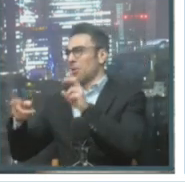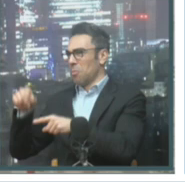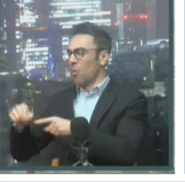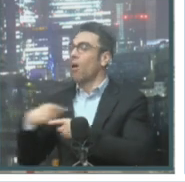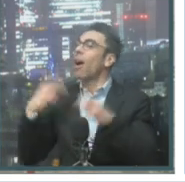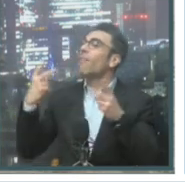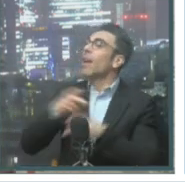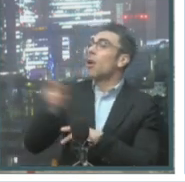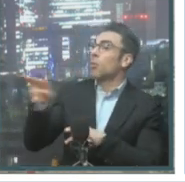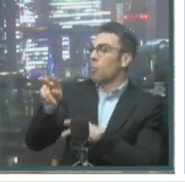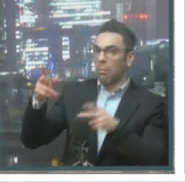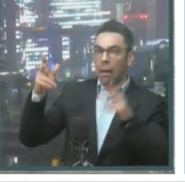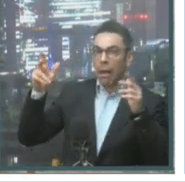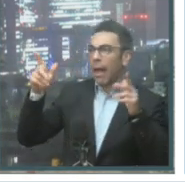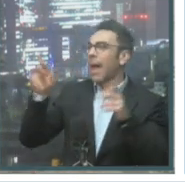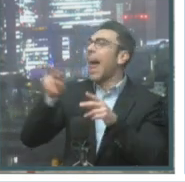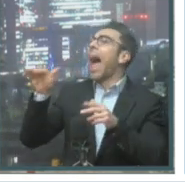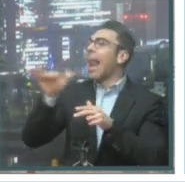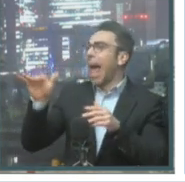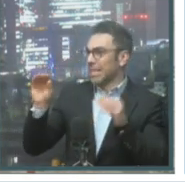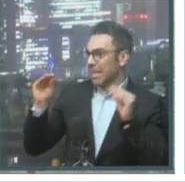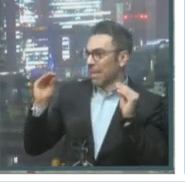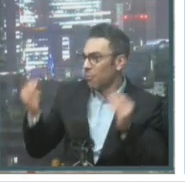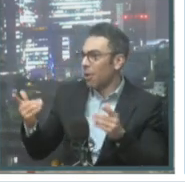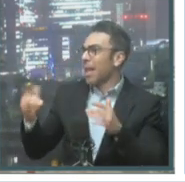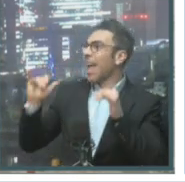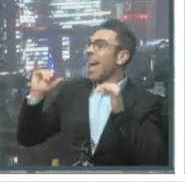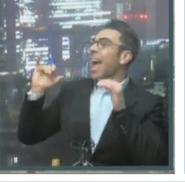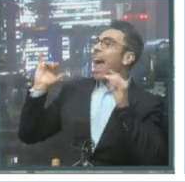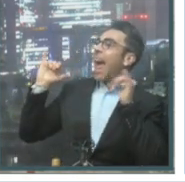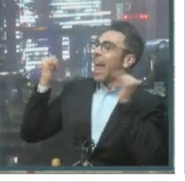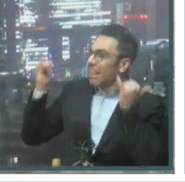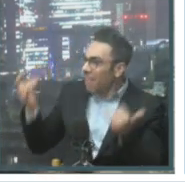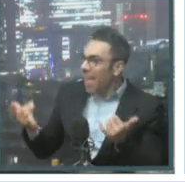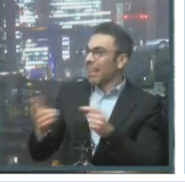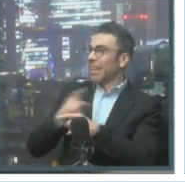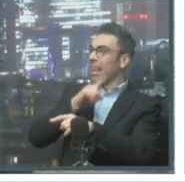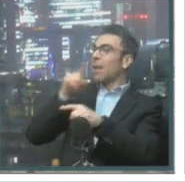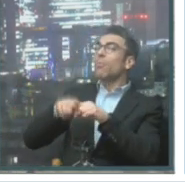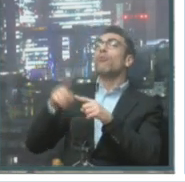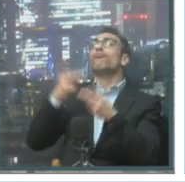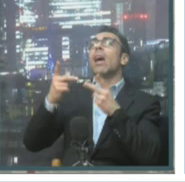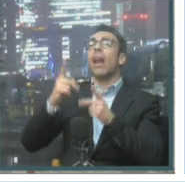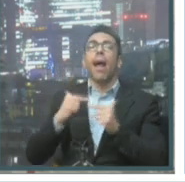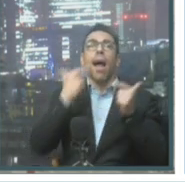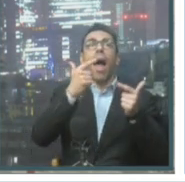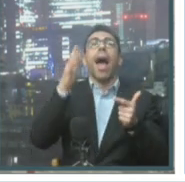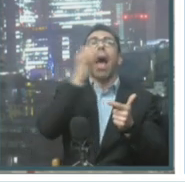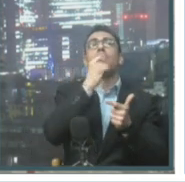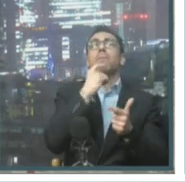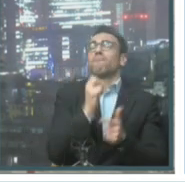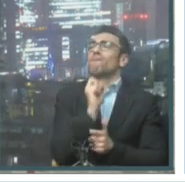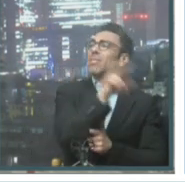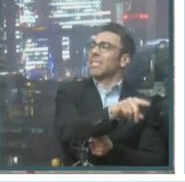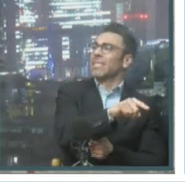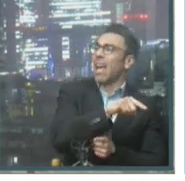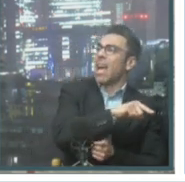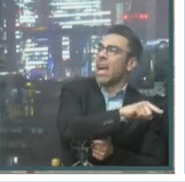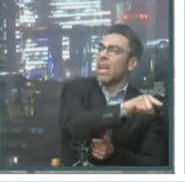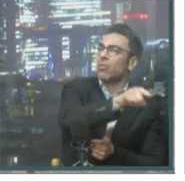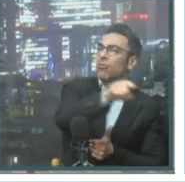ragazzi che siete vertono max ma potrà farci ridere ci fanno capire cercano di mandarci un messaggio che